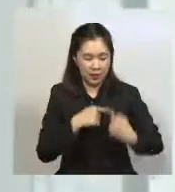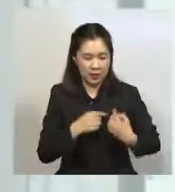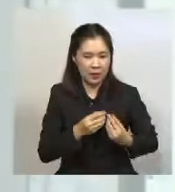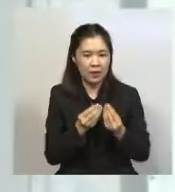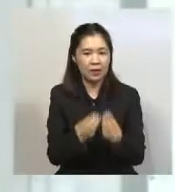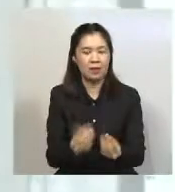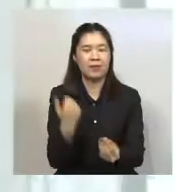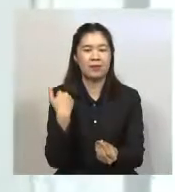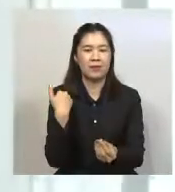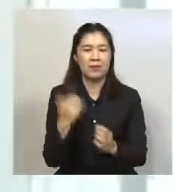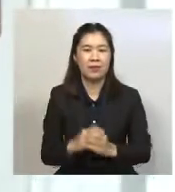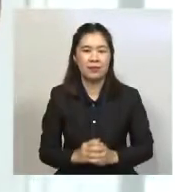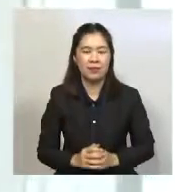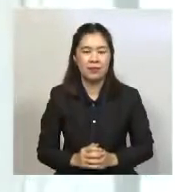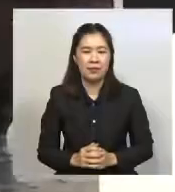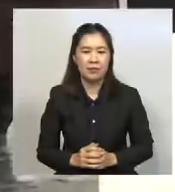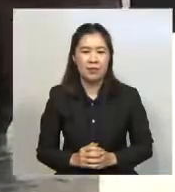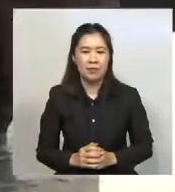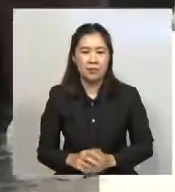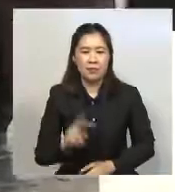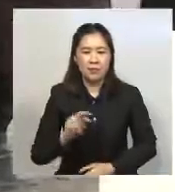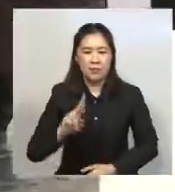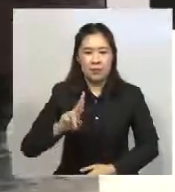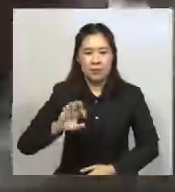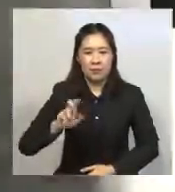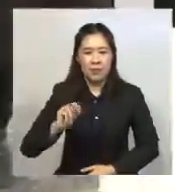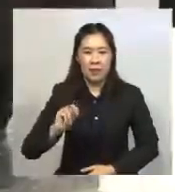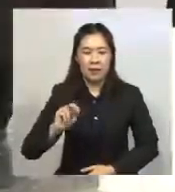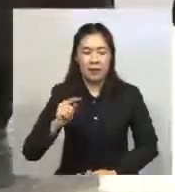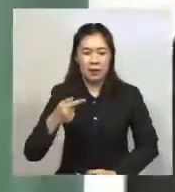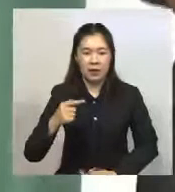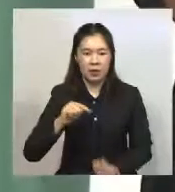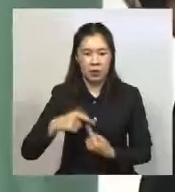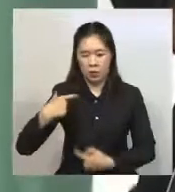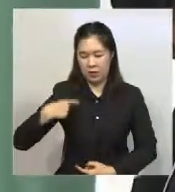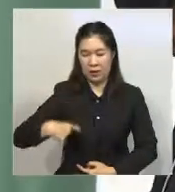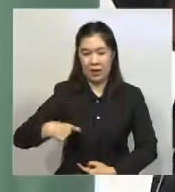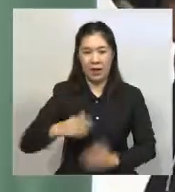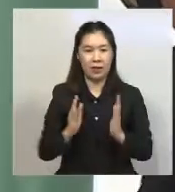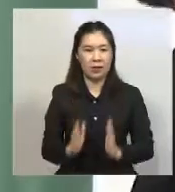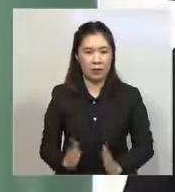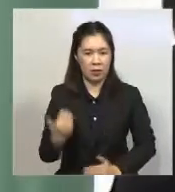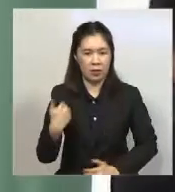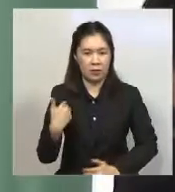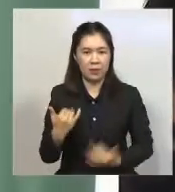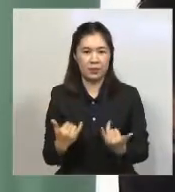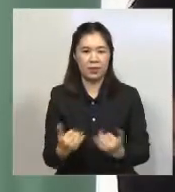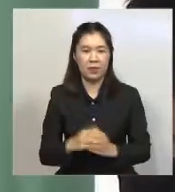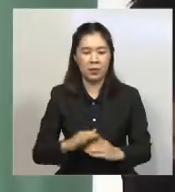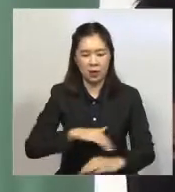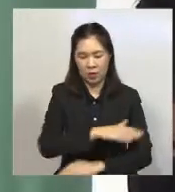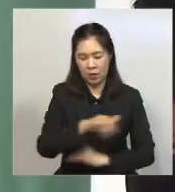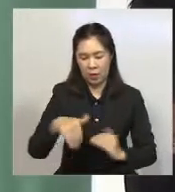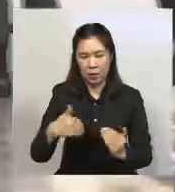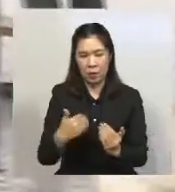ที่ศาลด้วยค่ะทางด้านของนายนรินทร์สมนึกทนายความฝ่ายจำเลยเปิดเผยว่าคดีนี้จำเลยในคดีทุกคนได้